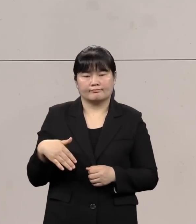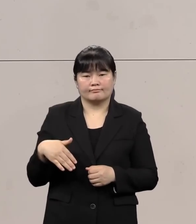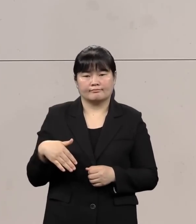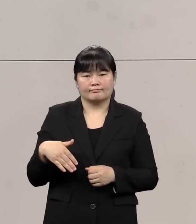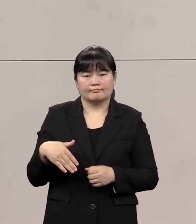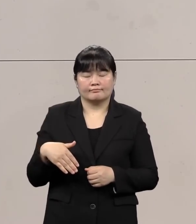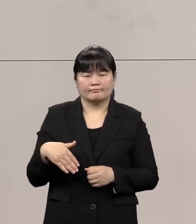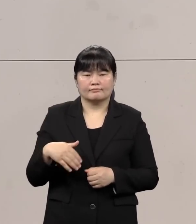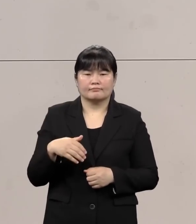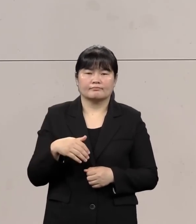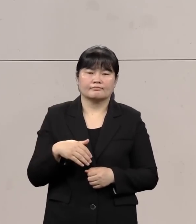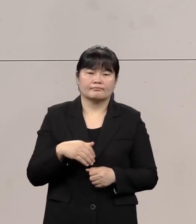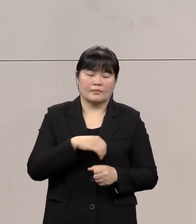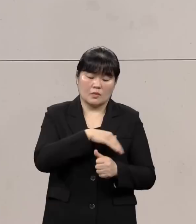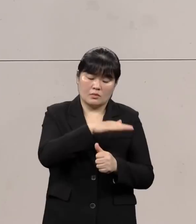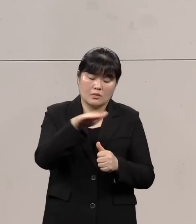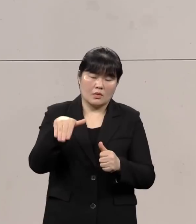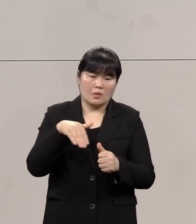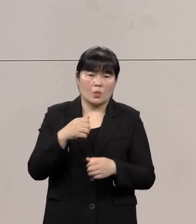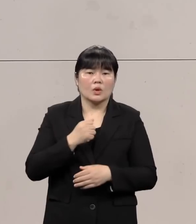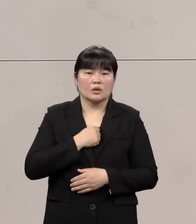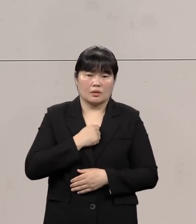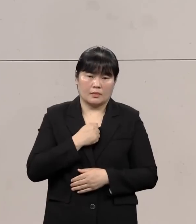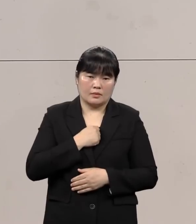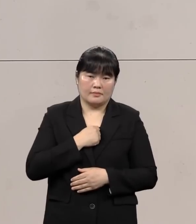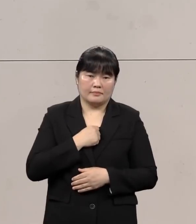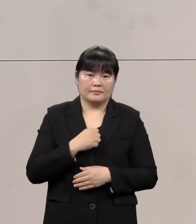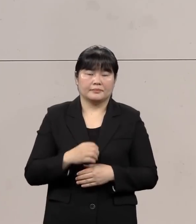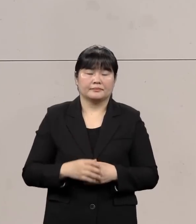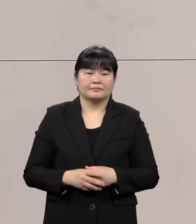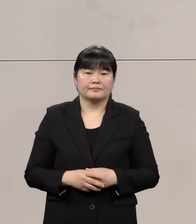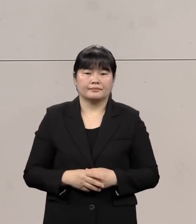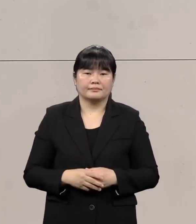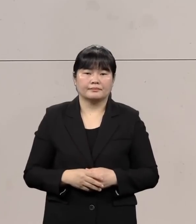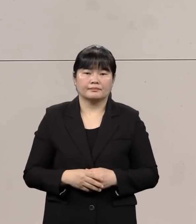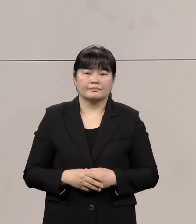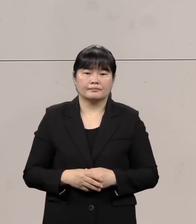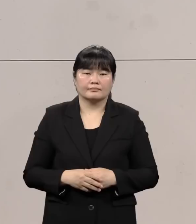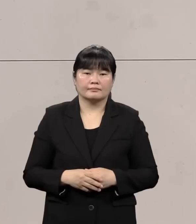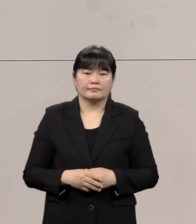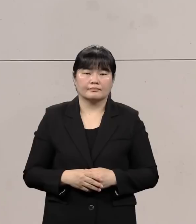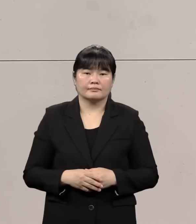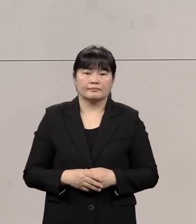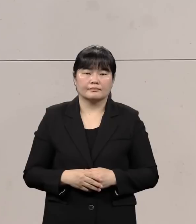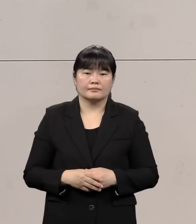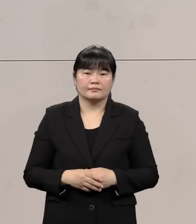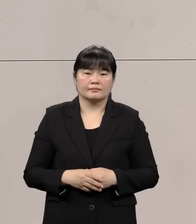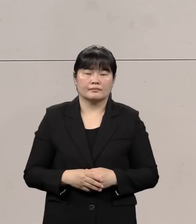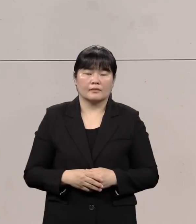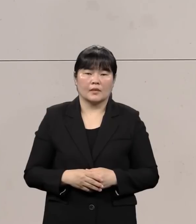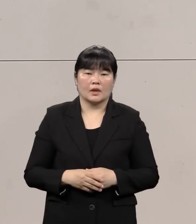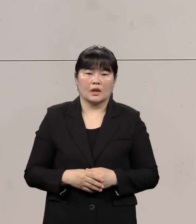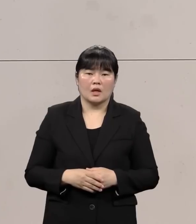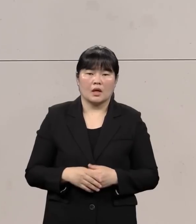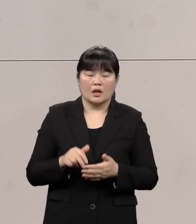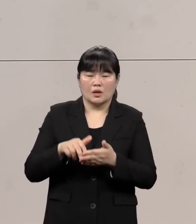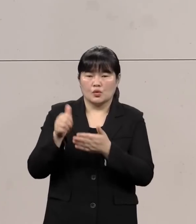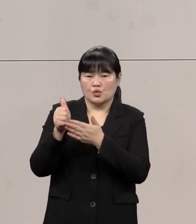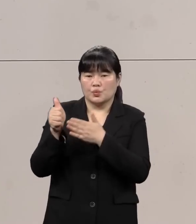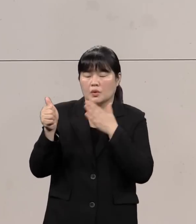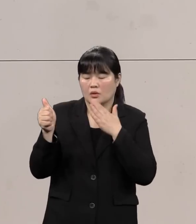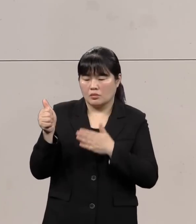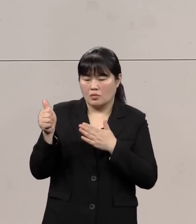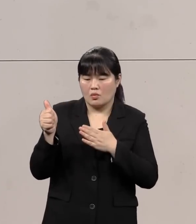수 없는 막막한이 상황이 우리를 더욱 힘들게 합니다 그래서 탄원 시편의 한